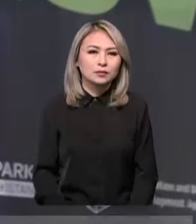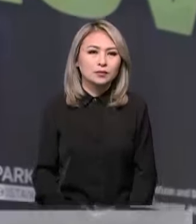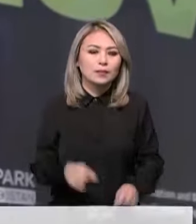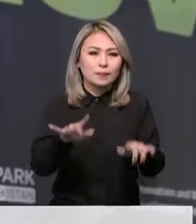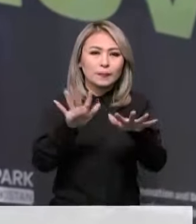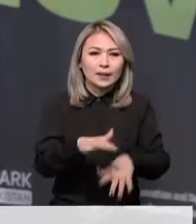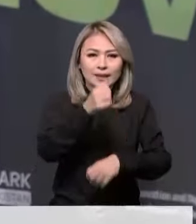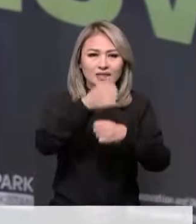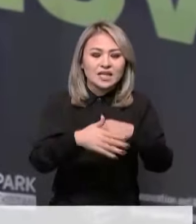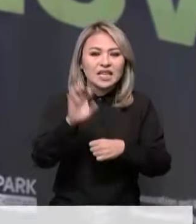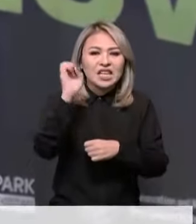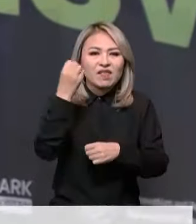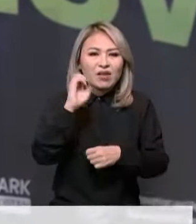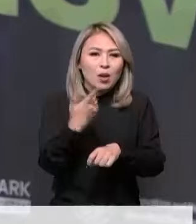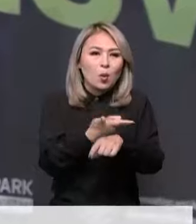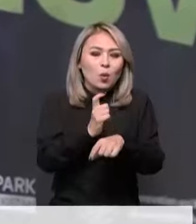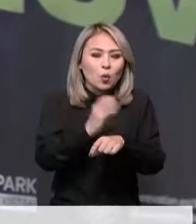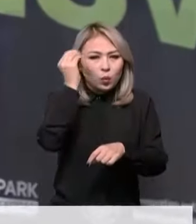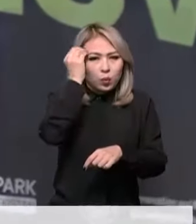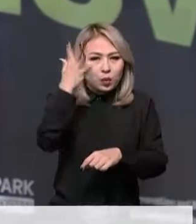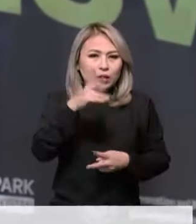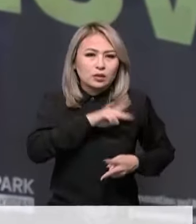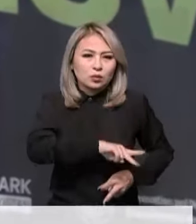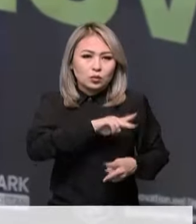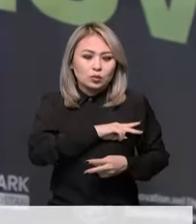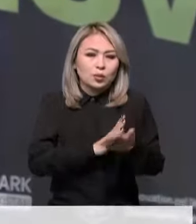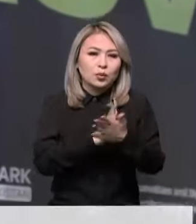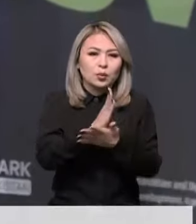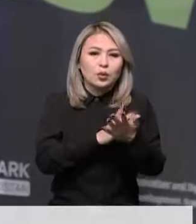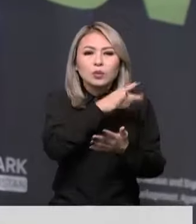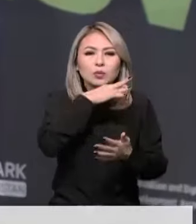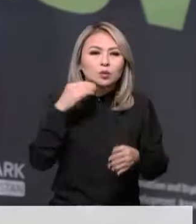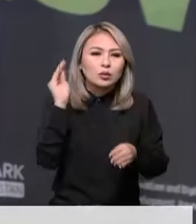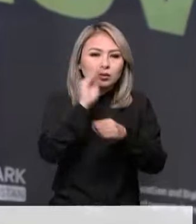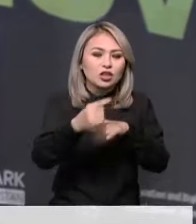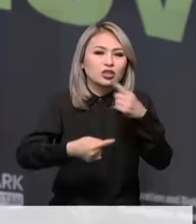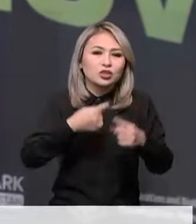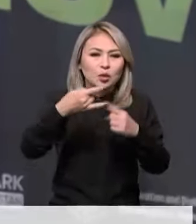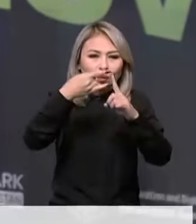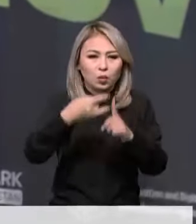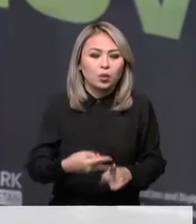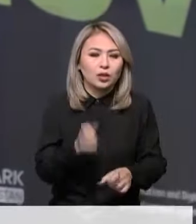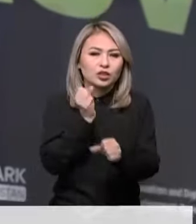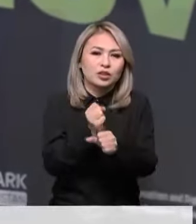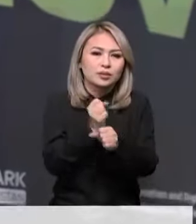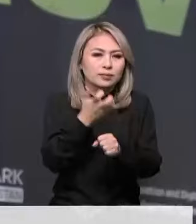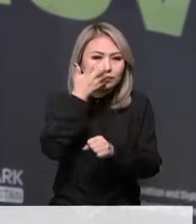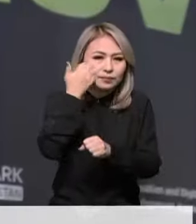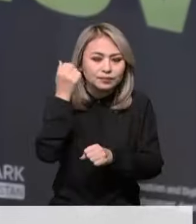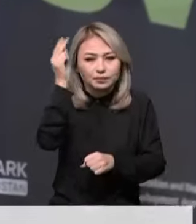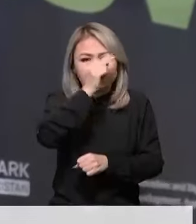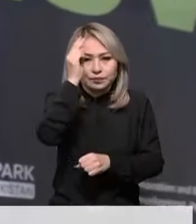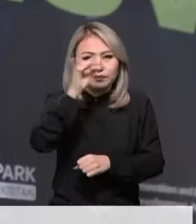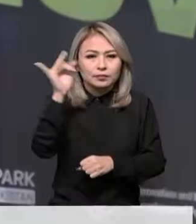Мұнда орталық Еуразиядан келген өте ақылды, еңбекқор мұраты асқақ адамдар көп. Онлайн оқу мен жасанды интеллектінің арқасында оқу